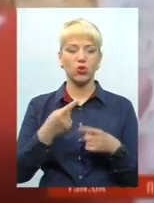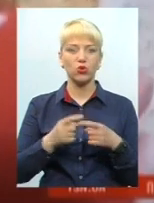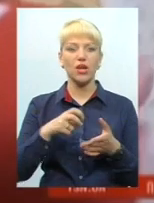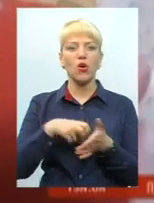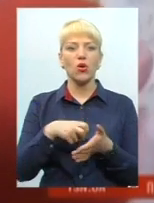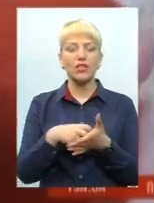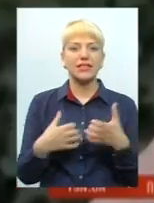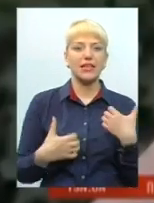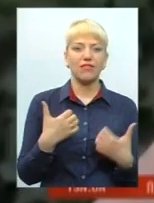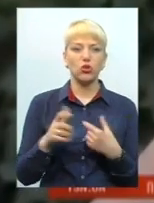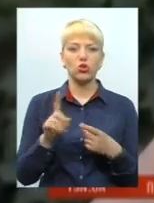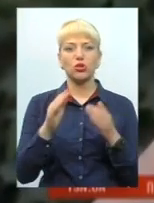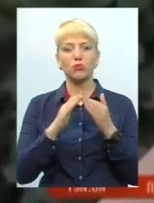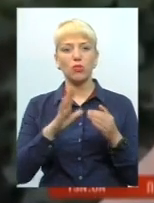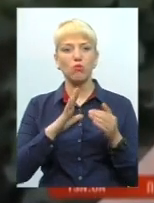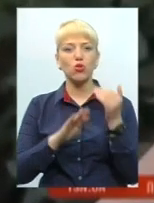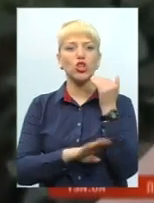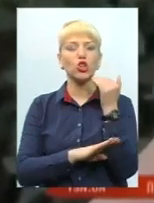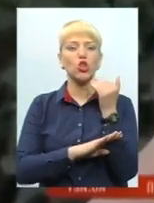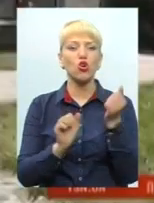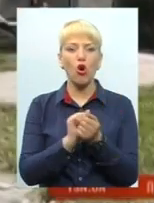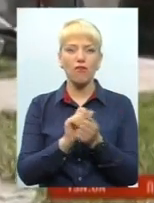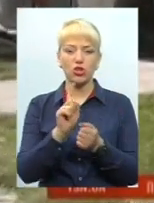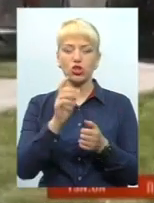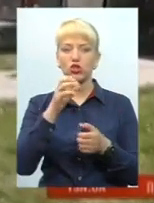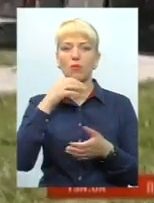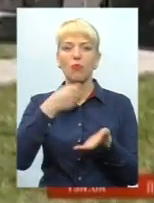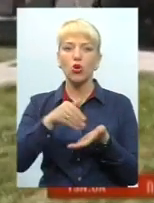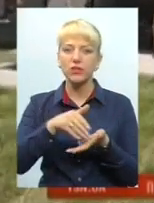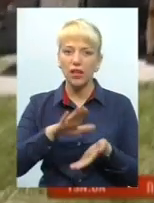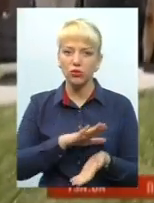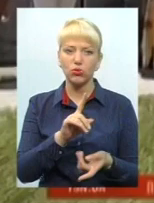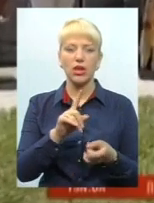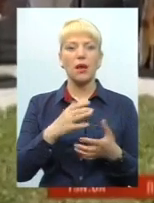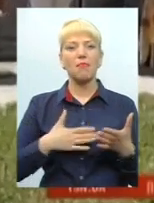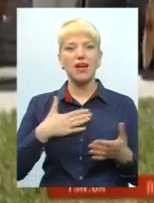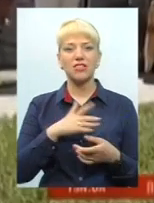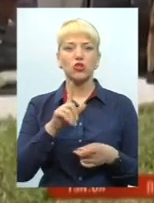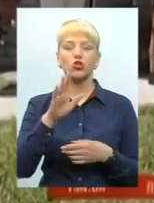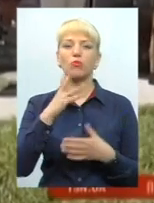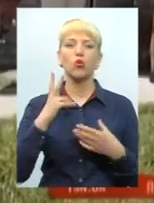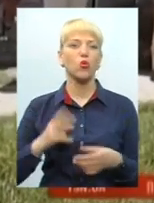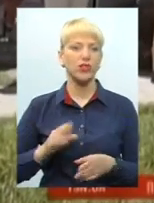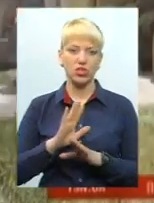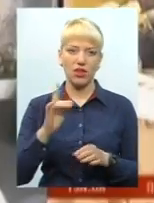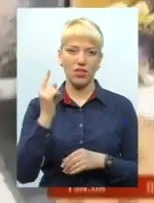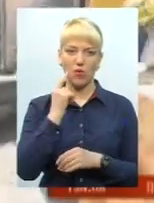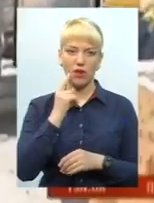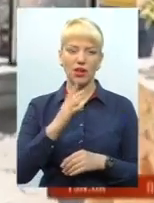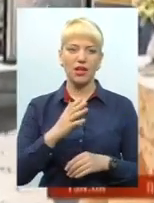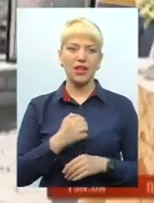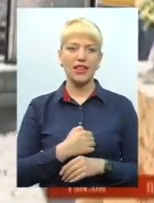боєць хвилюється, аби вдома були дрова, аби було поросятко, і дуже переживає, аби донечка не ображалася.